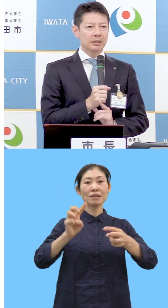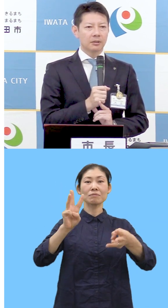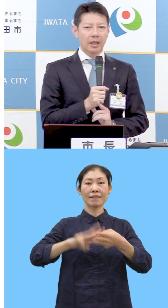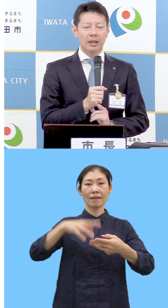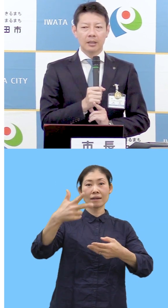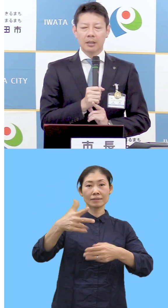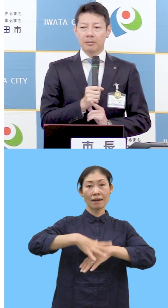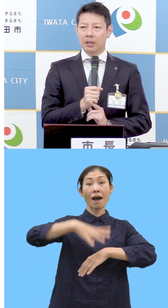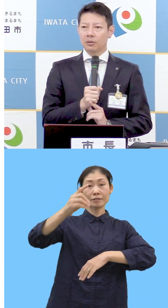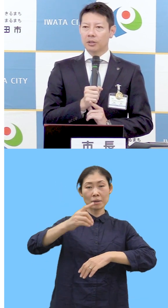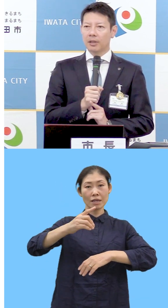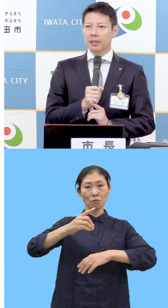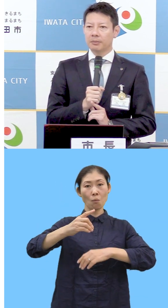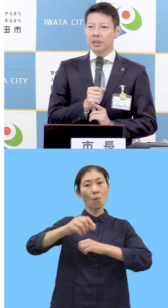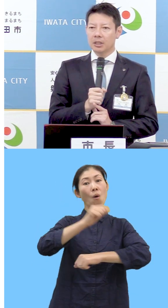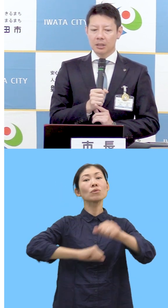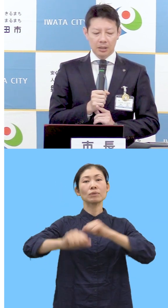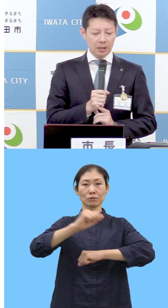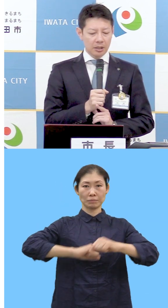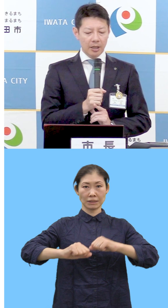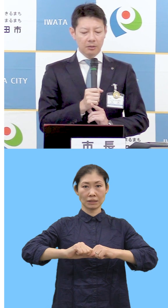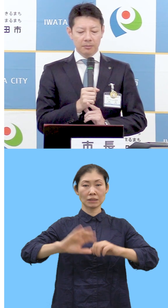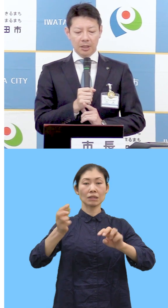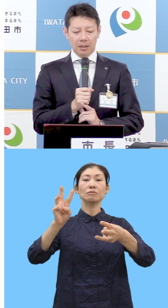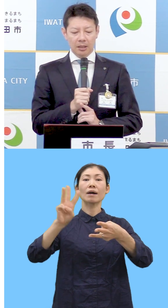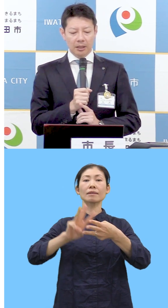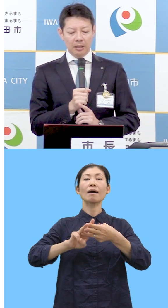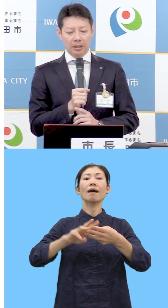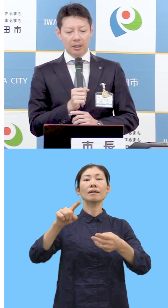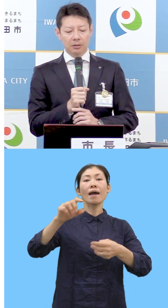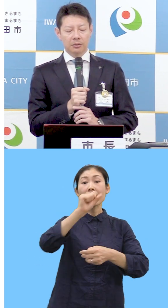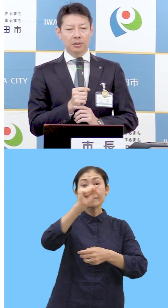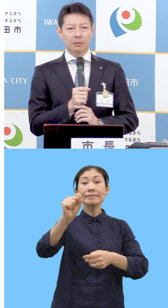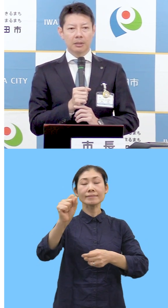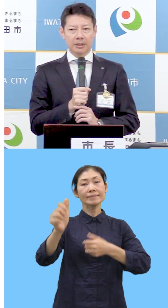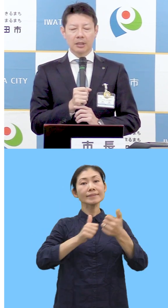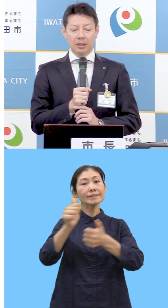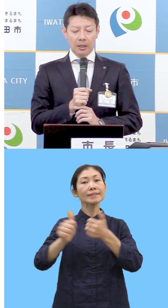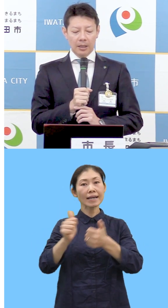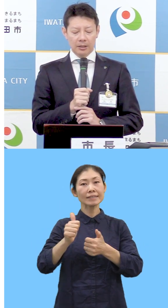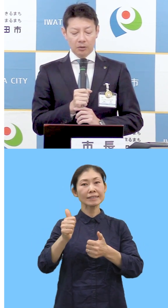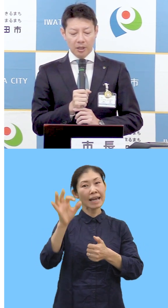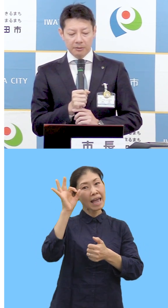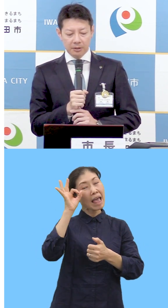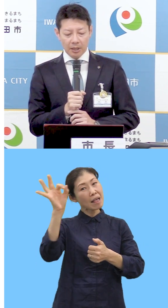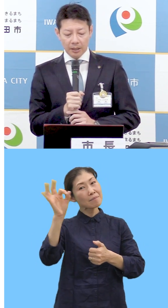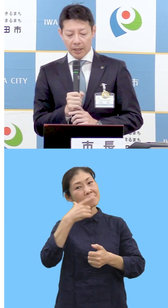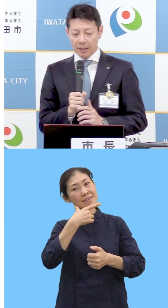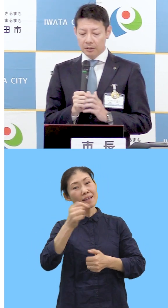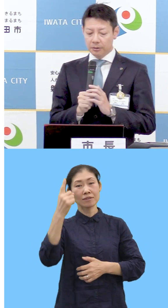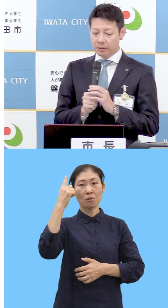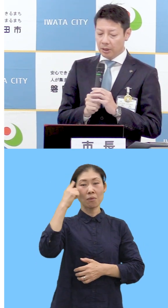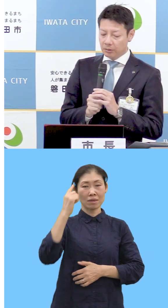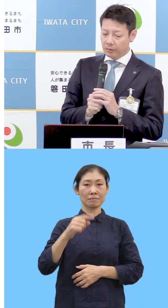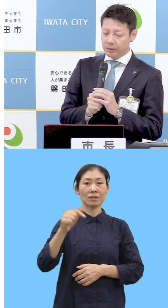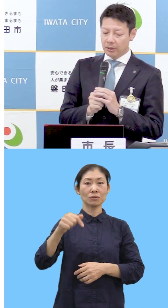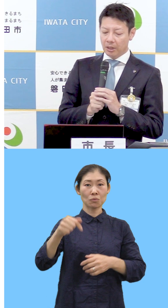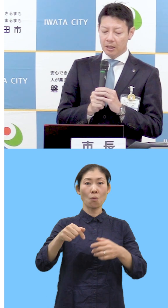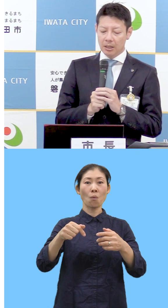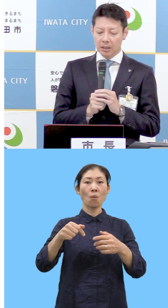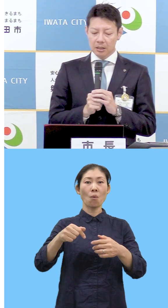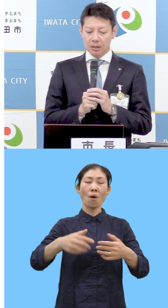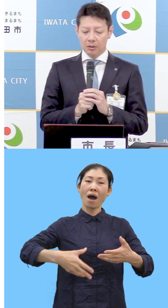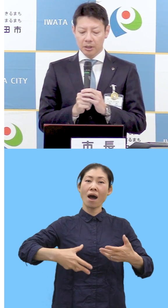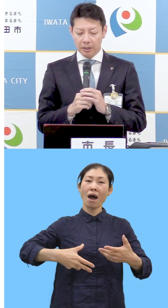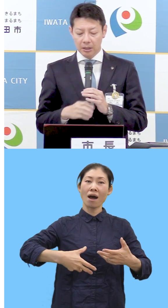みになりますので、磐田でもいい試合を見せていただきたいなというふうに思います。そのレブズさんがふるさと納税の